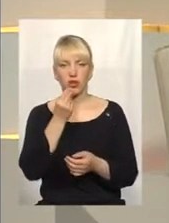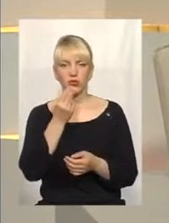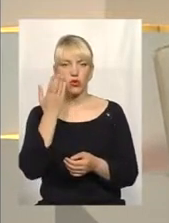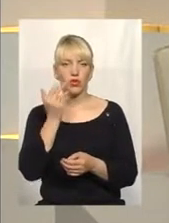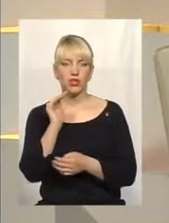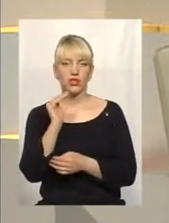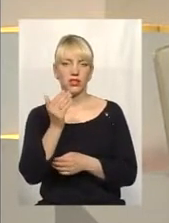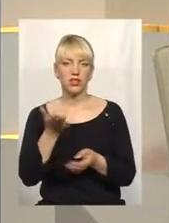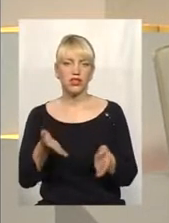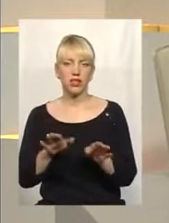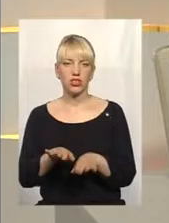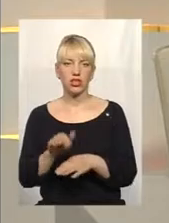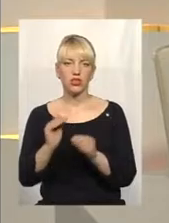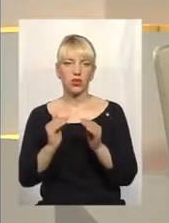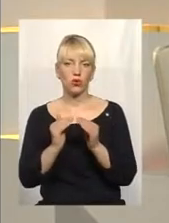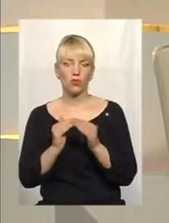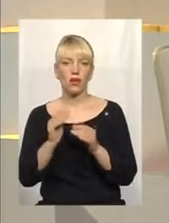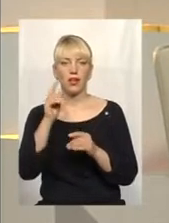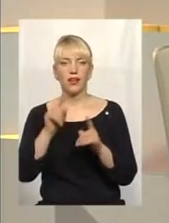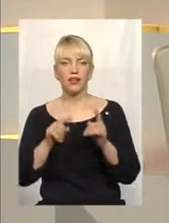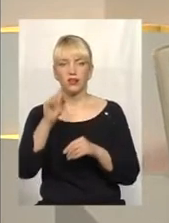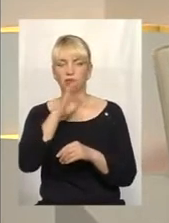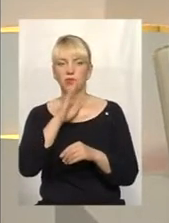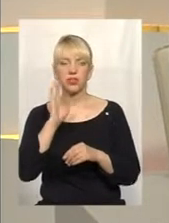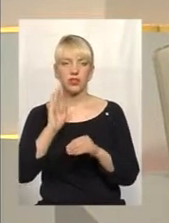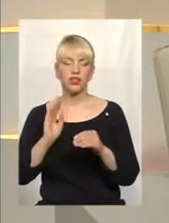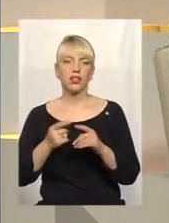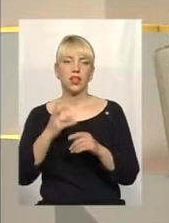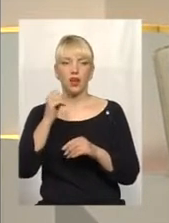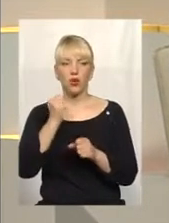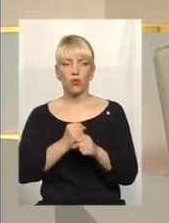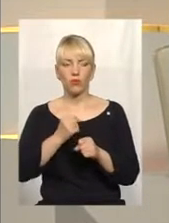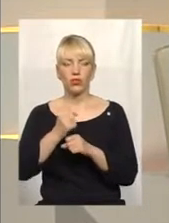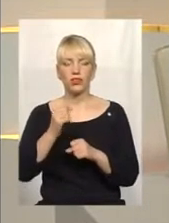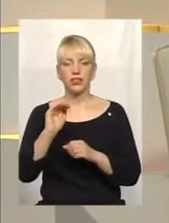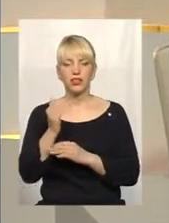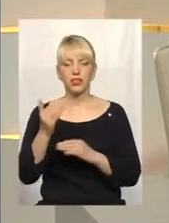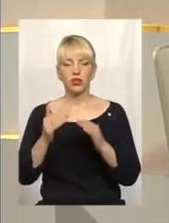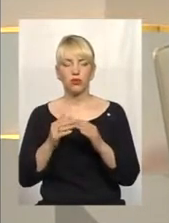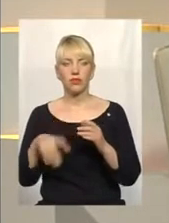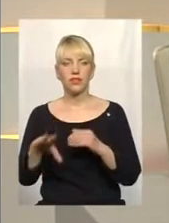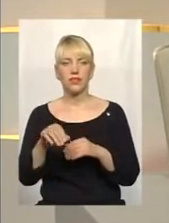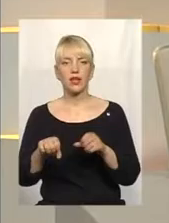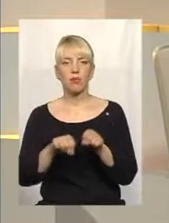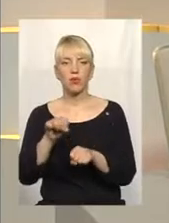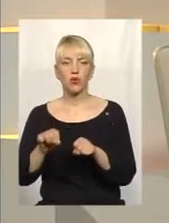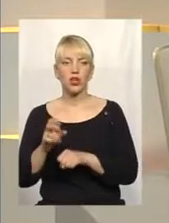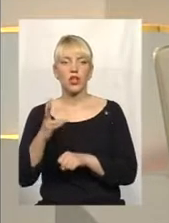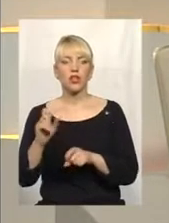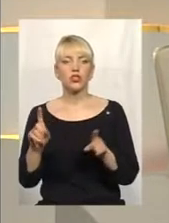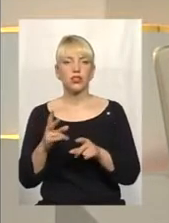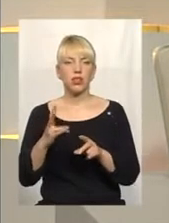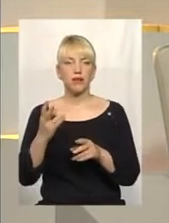залишається вдома, інколи батьки на роботі, дитина вдома. Все це порушується. На що